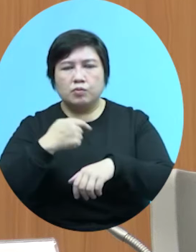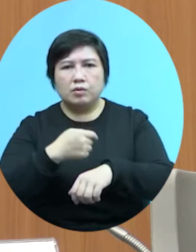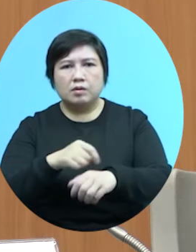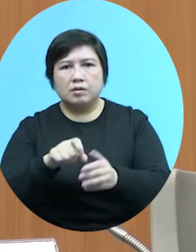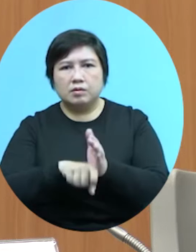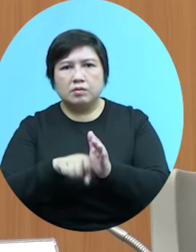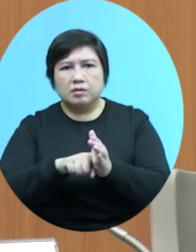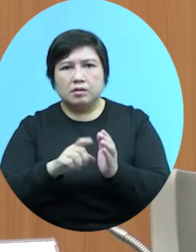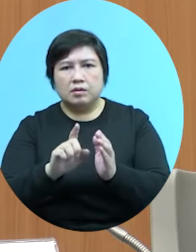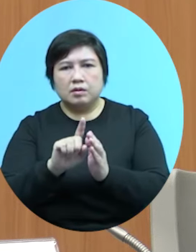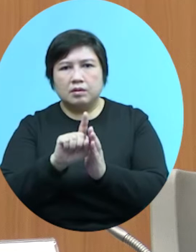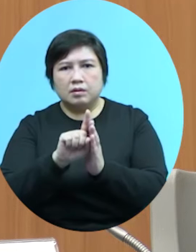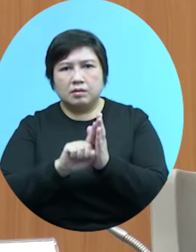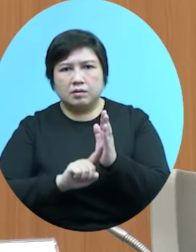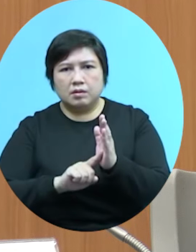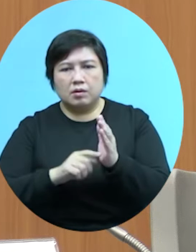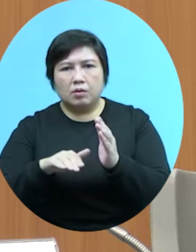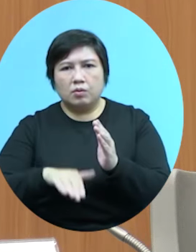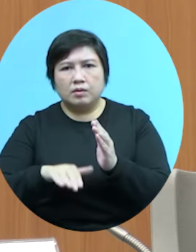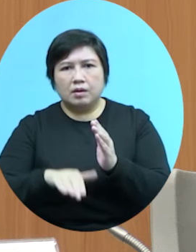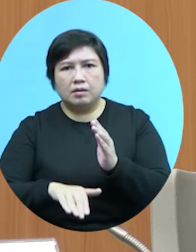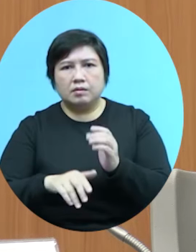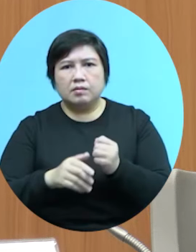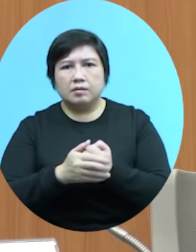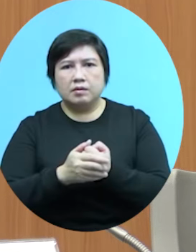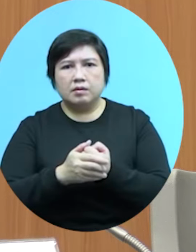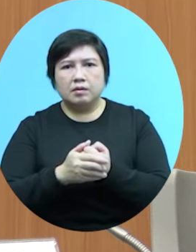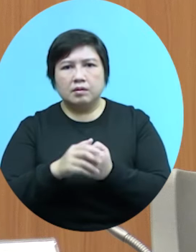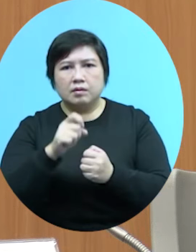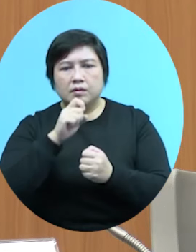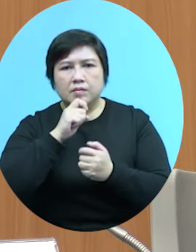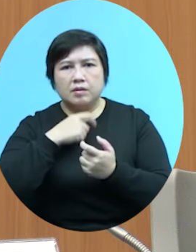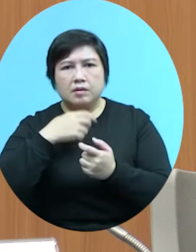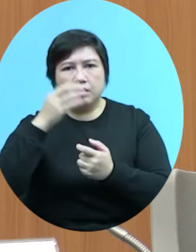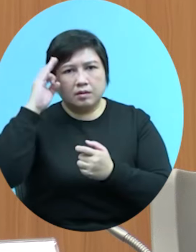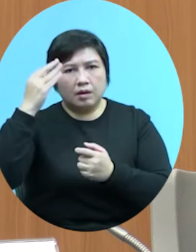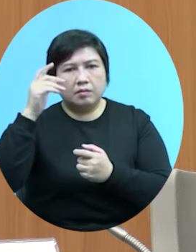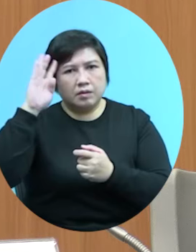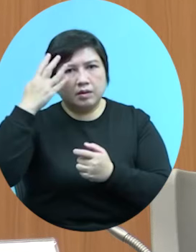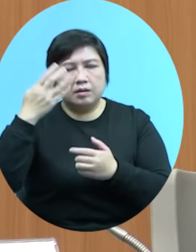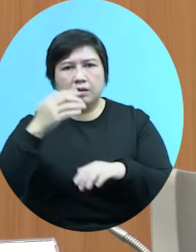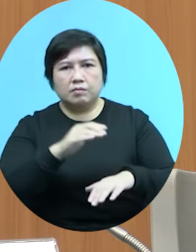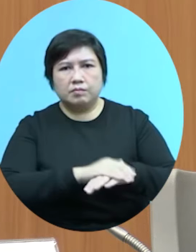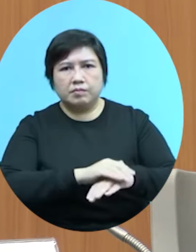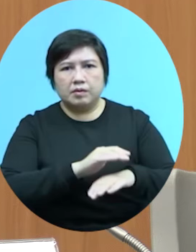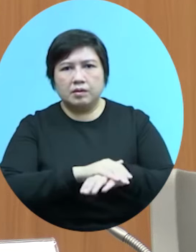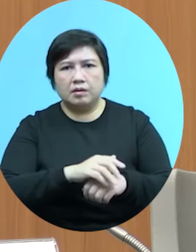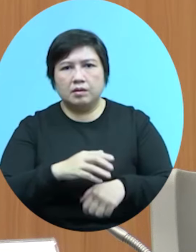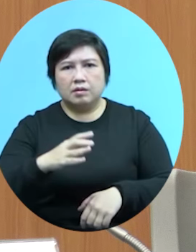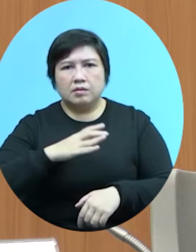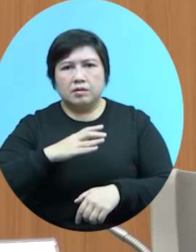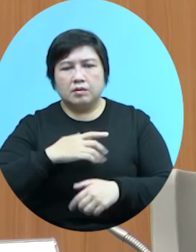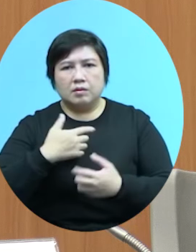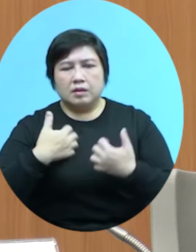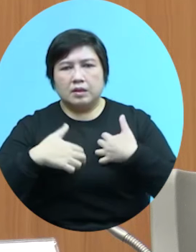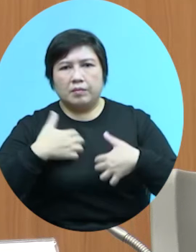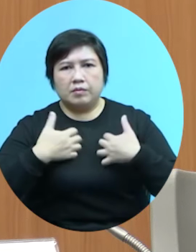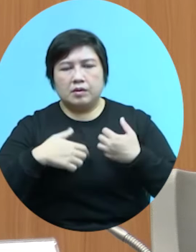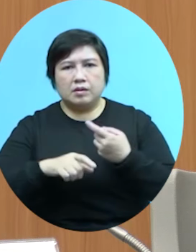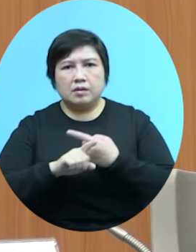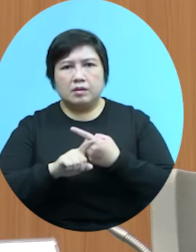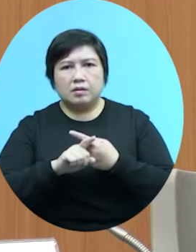已經降到極低的水平只有大概3至4天的存量情況已經刻不容緩